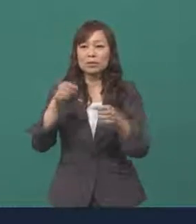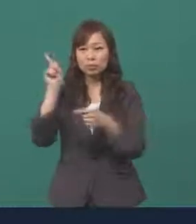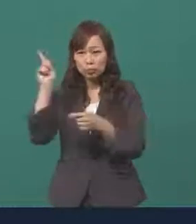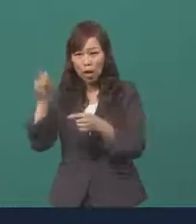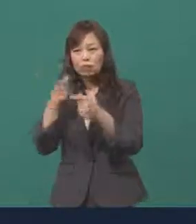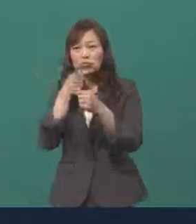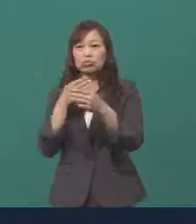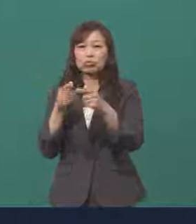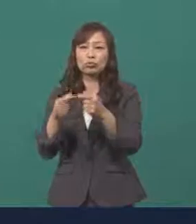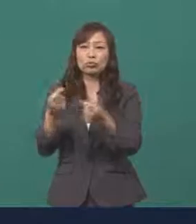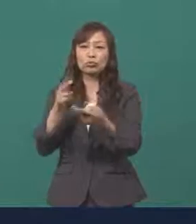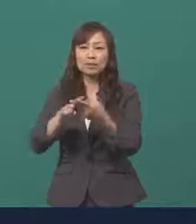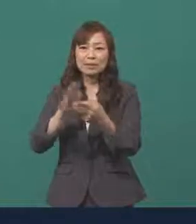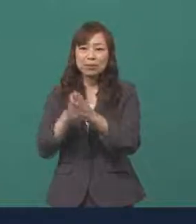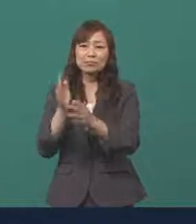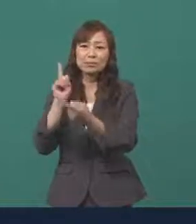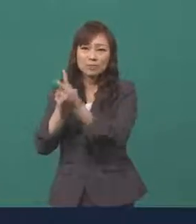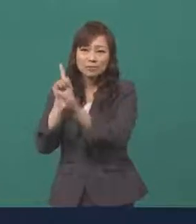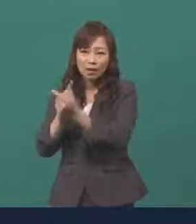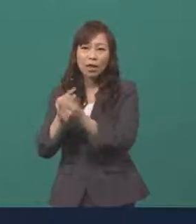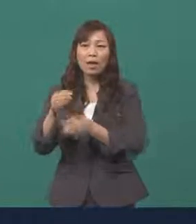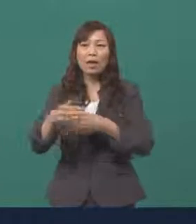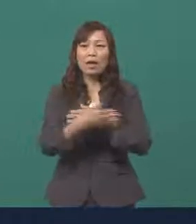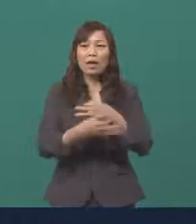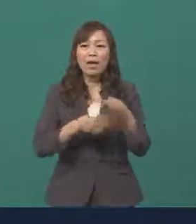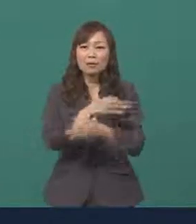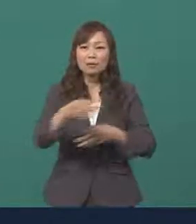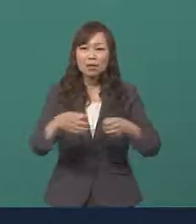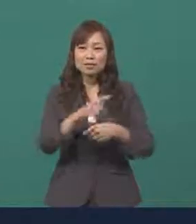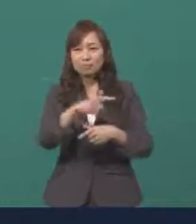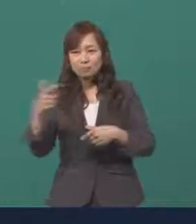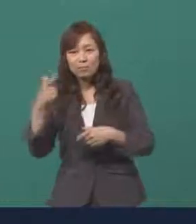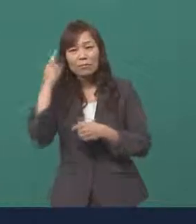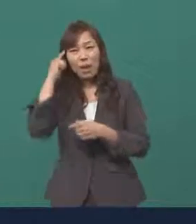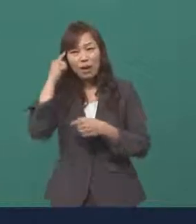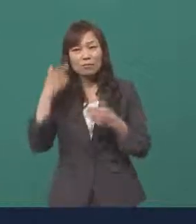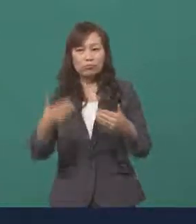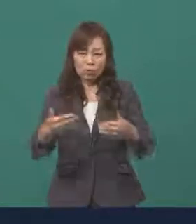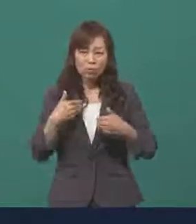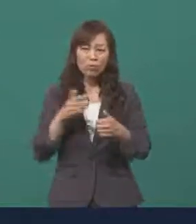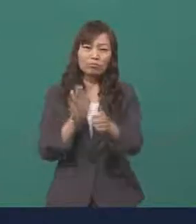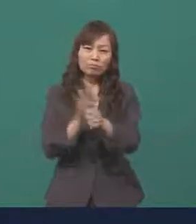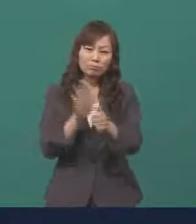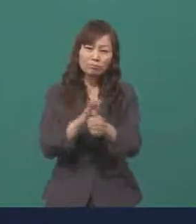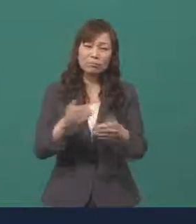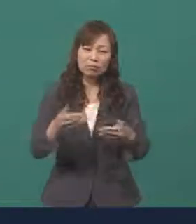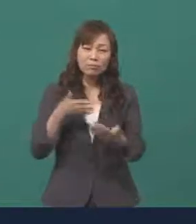国は経済面など全面的な配慮をすべきとしています。